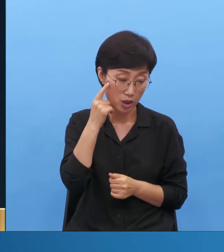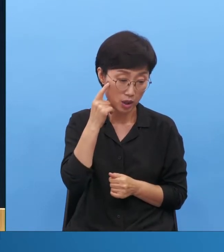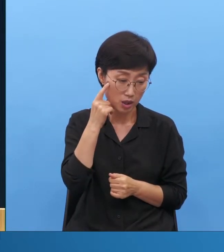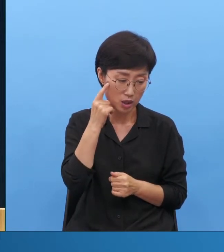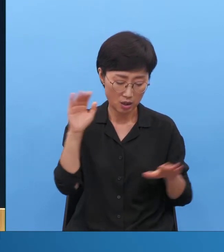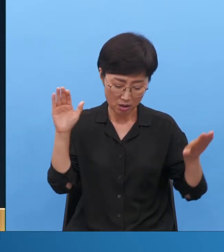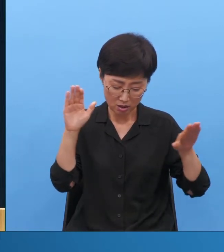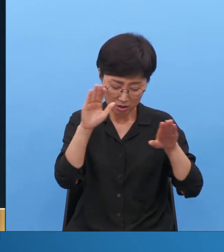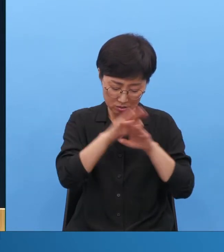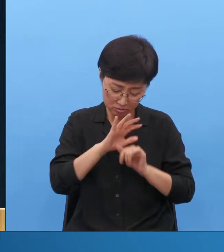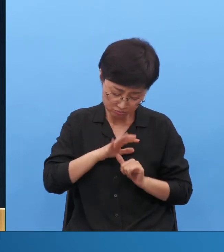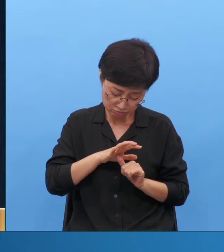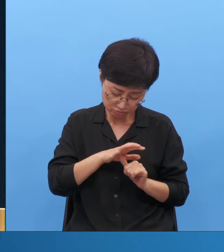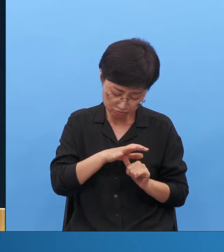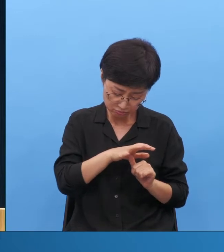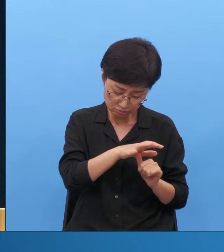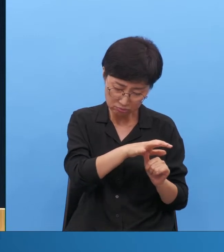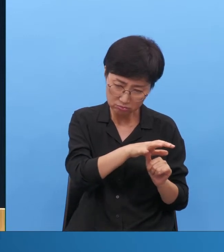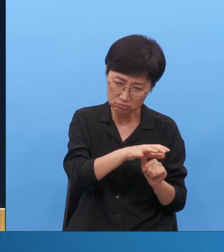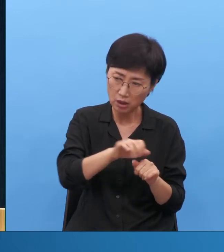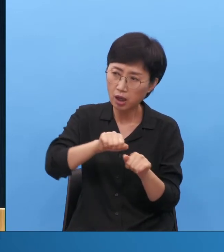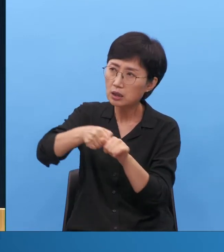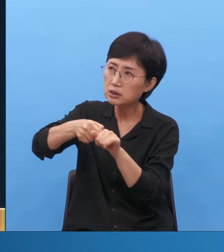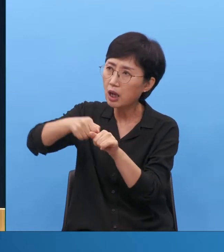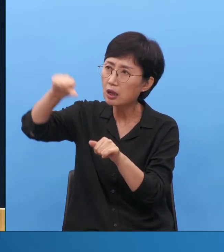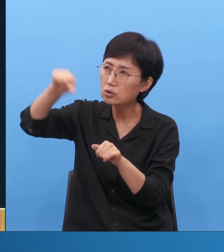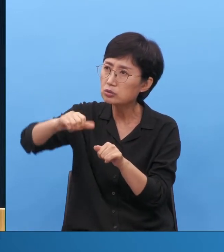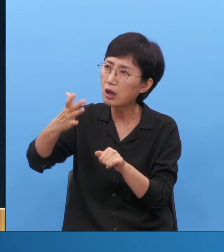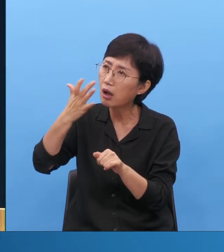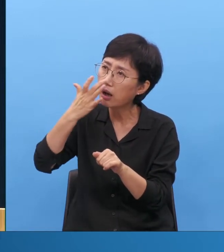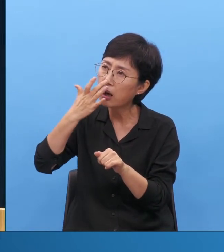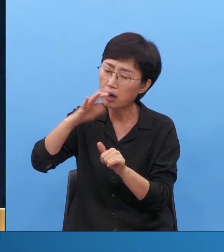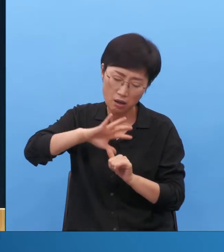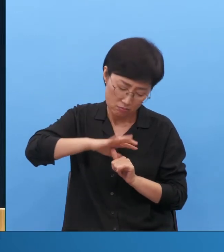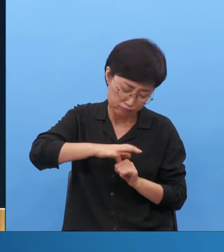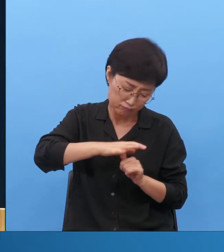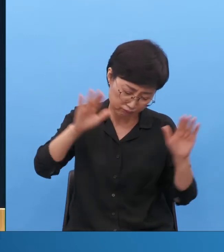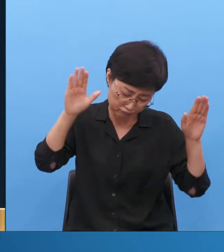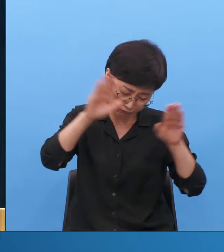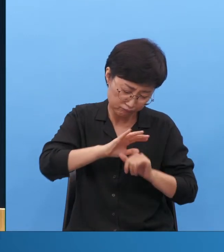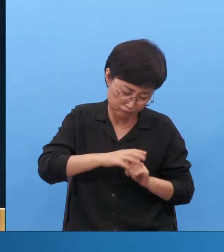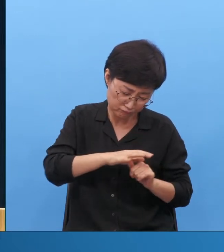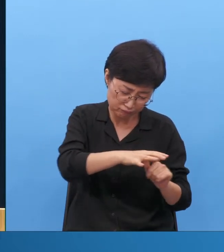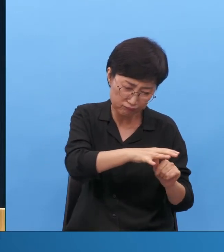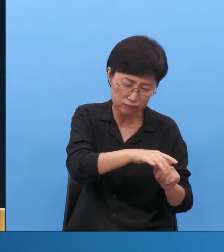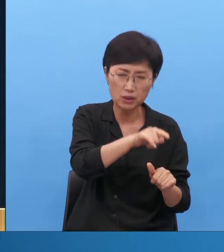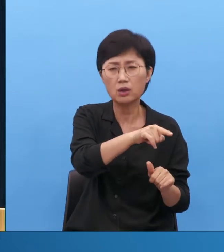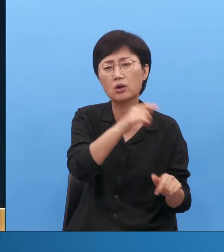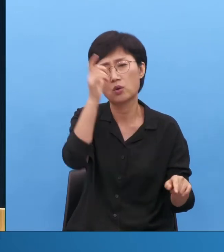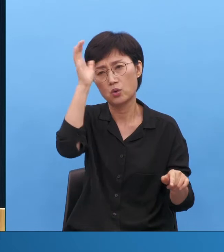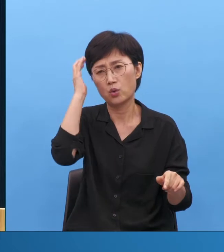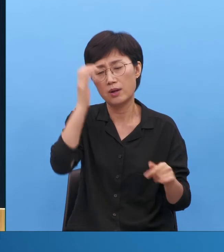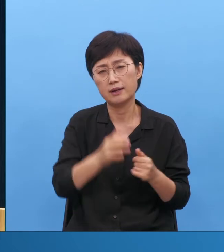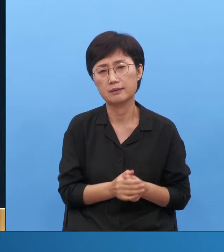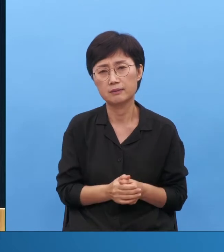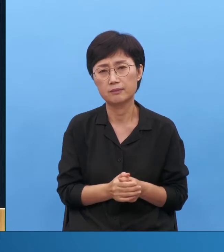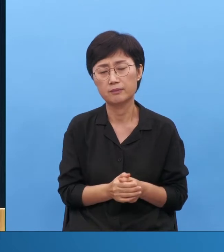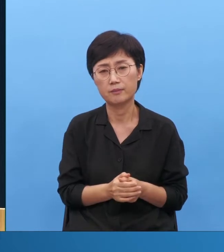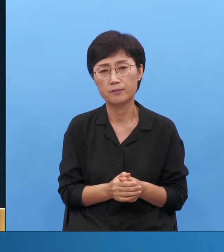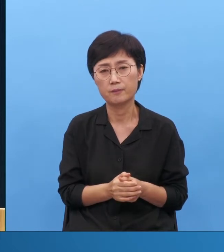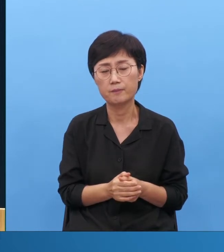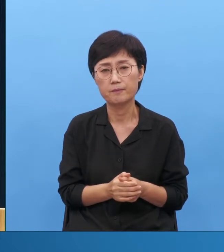모르고 벗어나지를 못해. 여러분 얼마나 주고받다는 걸 알아야 돼요. And that had to be why, because they 뭘 didn't know 누려야 how to 되느냐. come out from this problem.